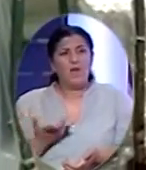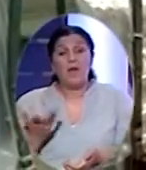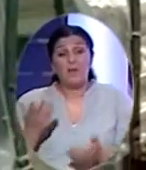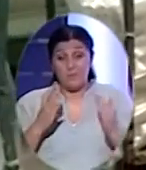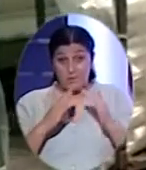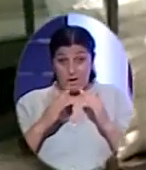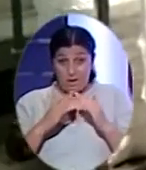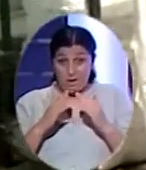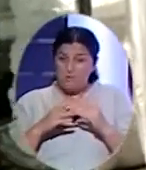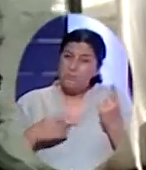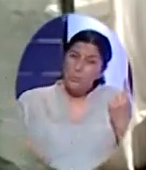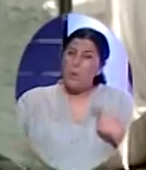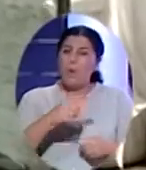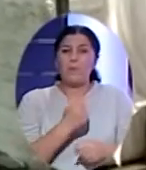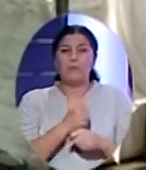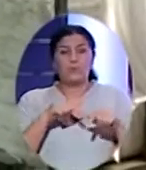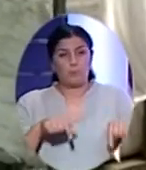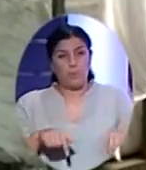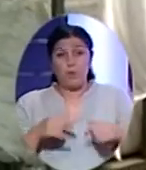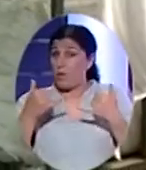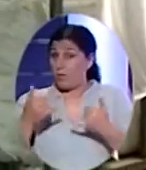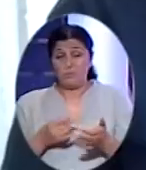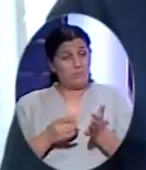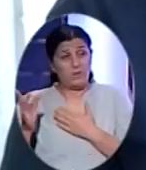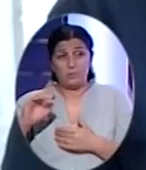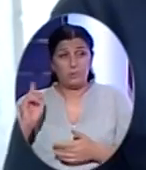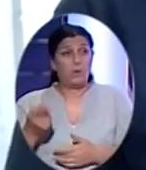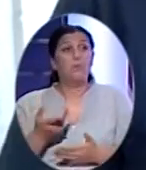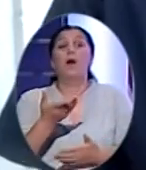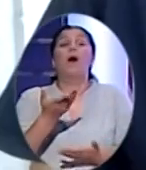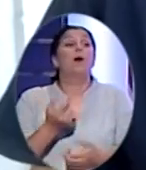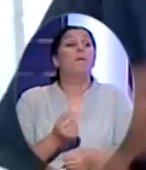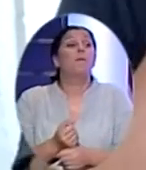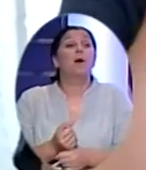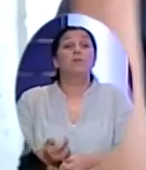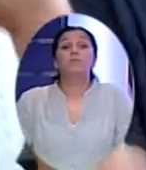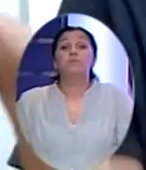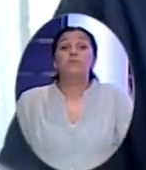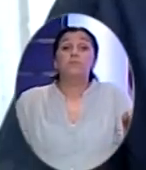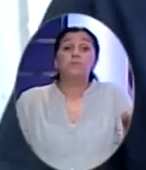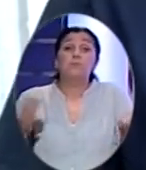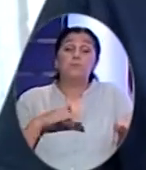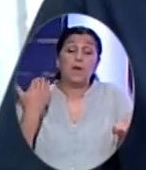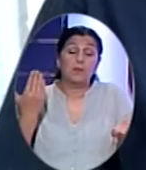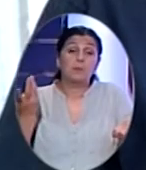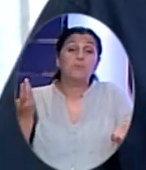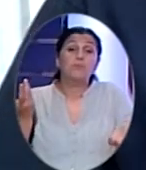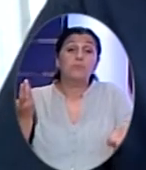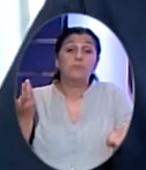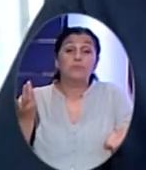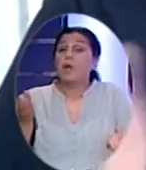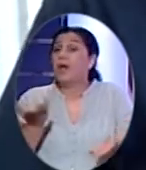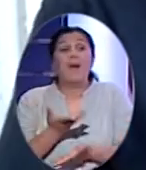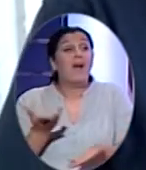גרה, כולם היו עבדו פה, עכשיו כולם פיתרו. מה תעשי עם סוף? מה אני אעשה? אני למות. מה לעשות?